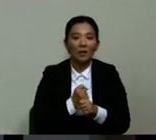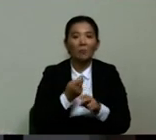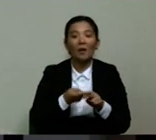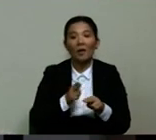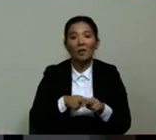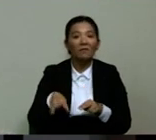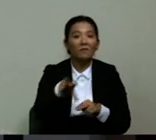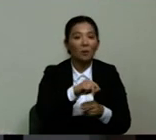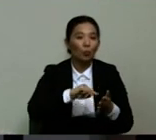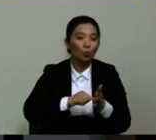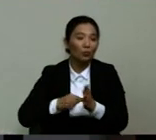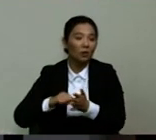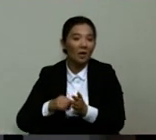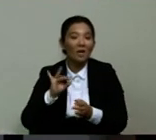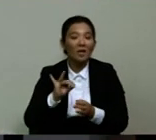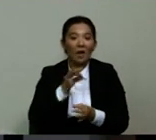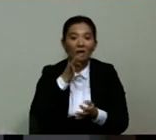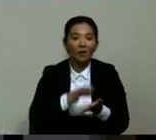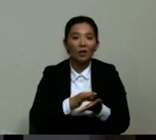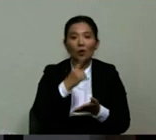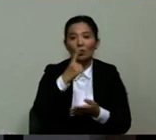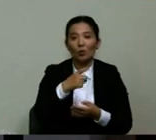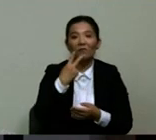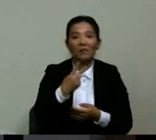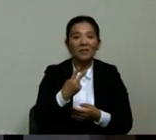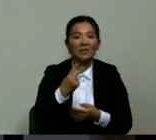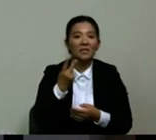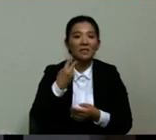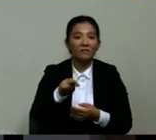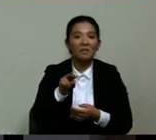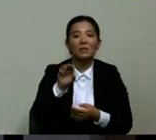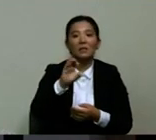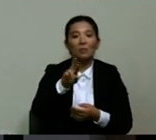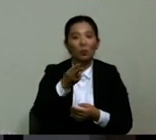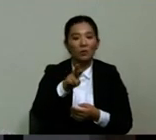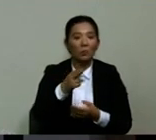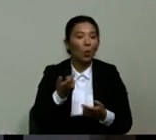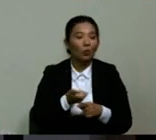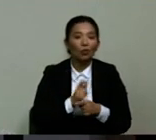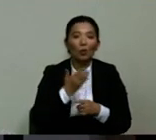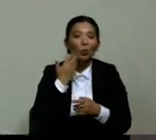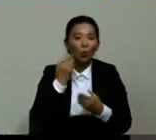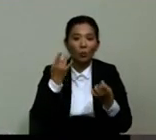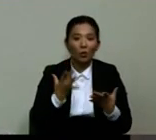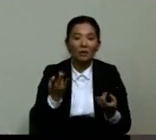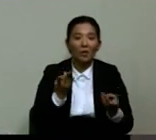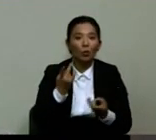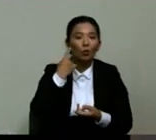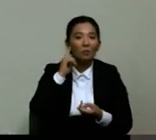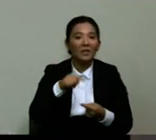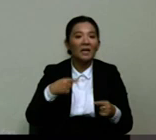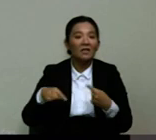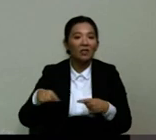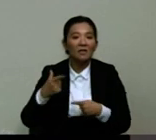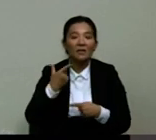их перемножаем. И ответ – 120 способов. Все легко и просто, только надо уметь